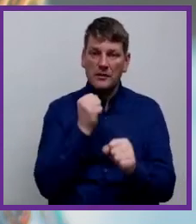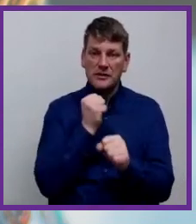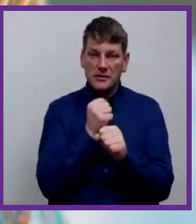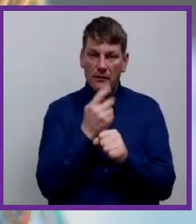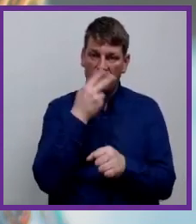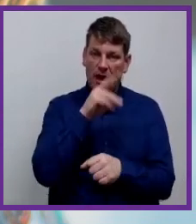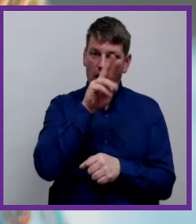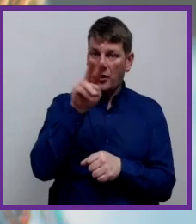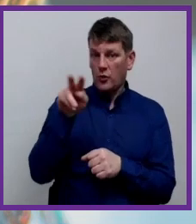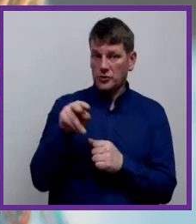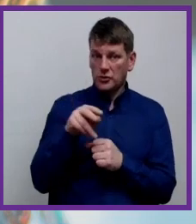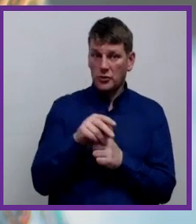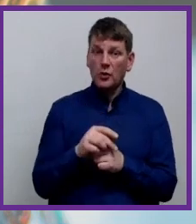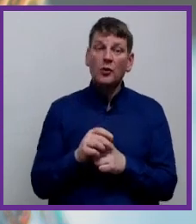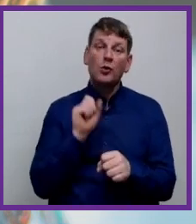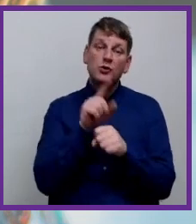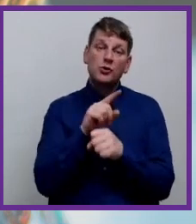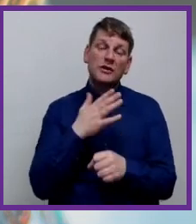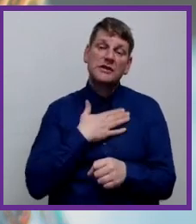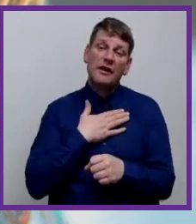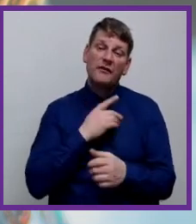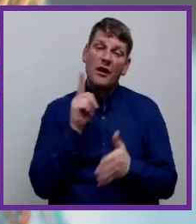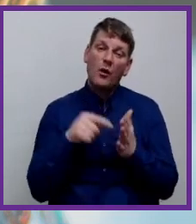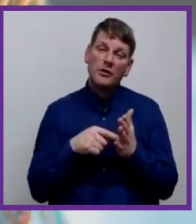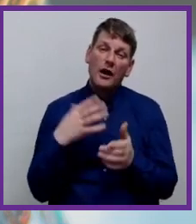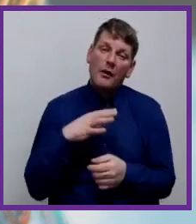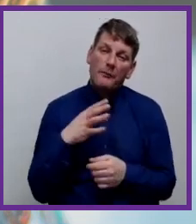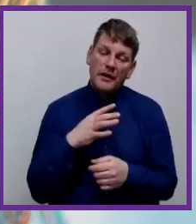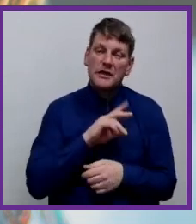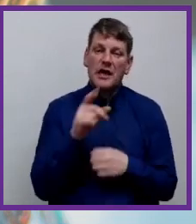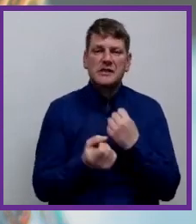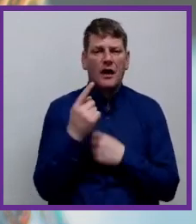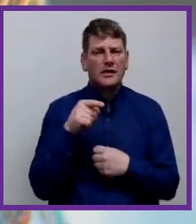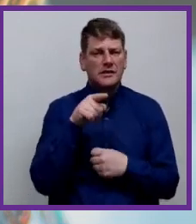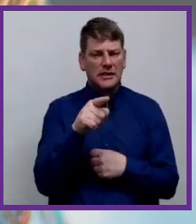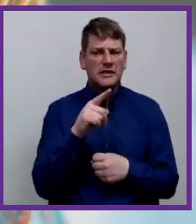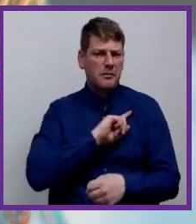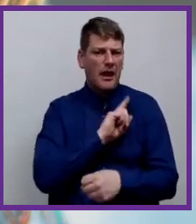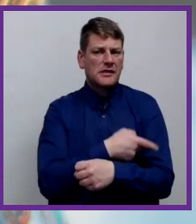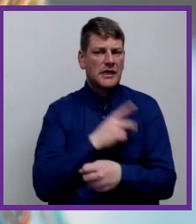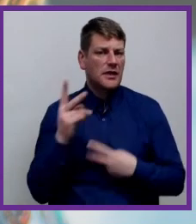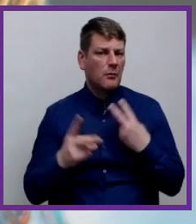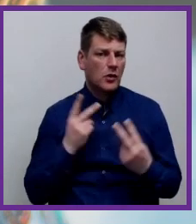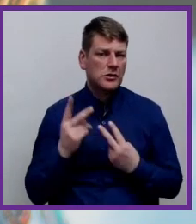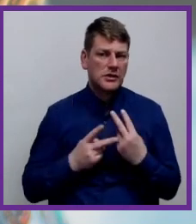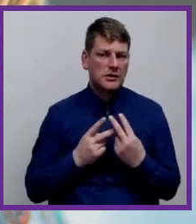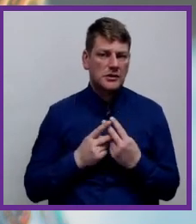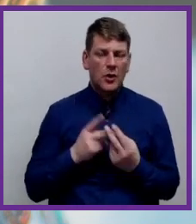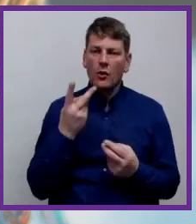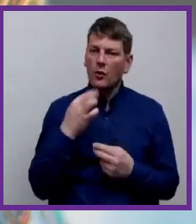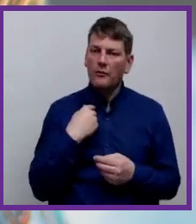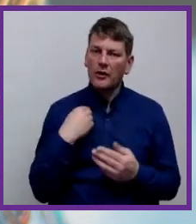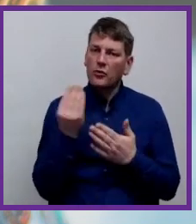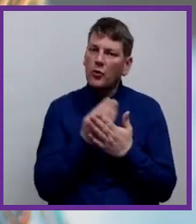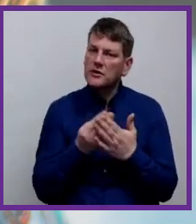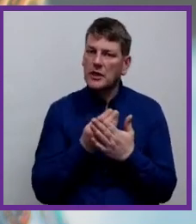vērošanu. Uzdot sev jautājumus, kāpēc un kas manī raisa tik spēcīgas emocijas. Ko man nozīmē iespējams